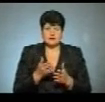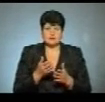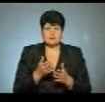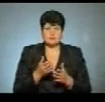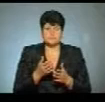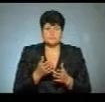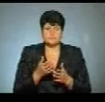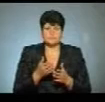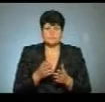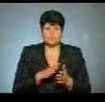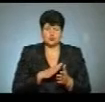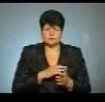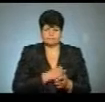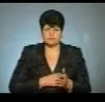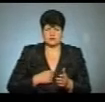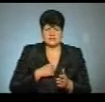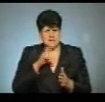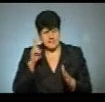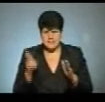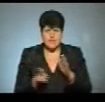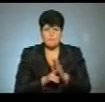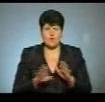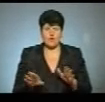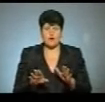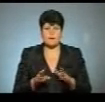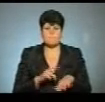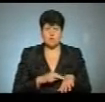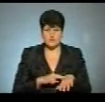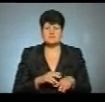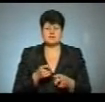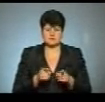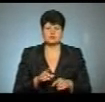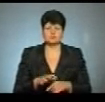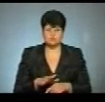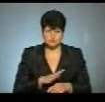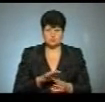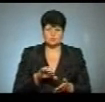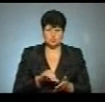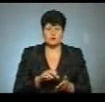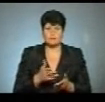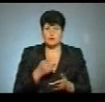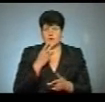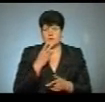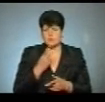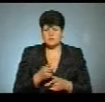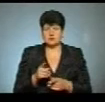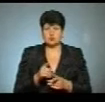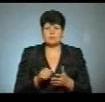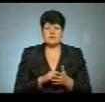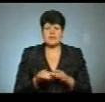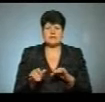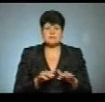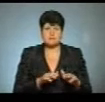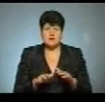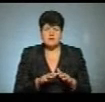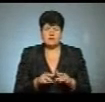пред'являлося по здійсненню непокори працівникам поліції, знайшло своє підтвердження, оскільки, як бачається із матеріалів